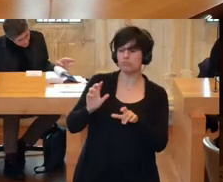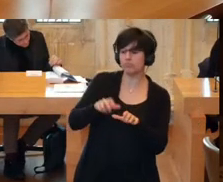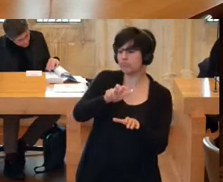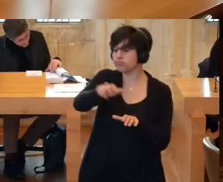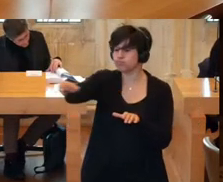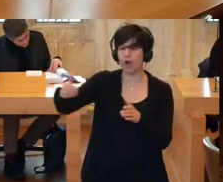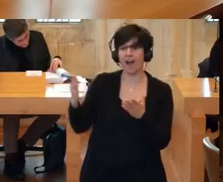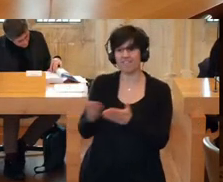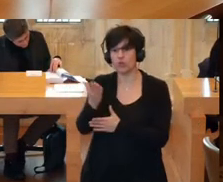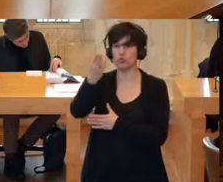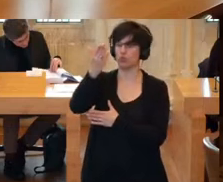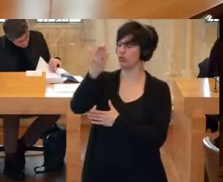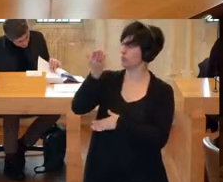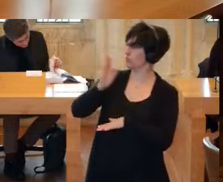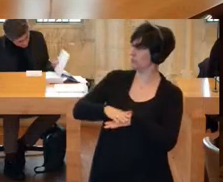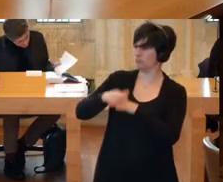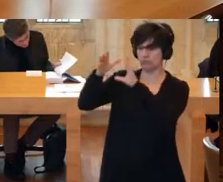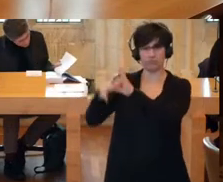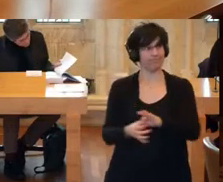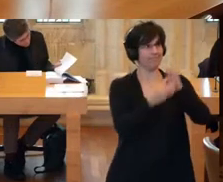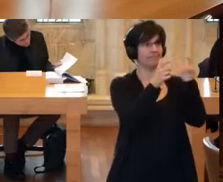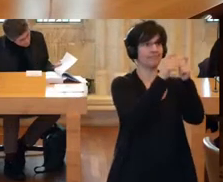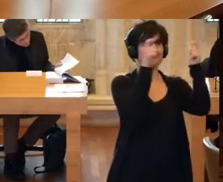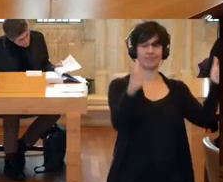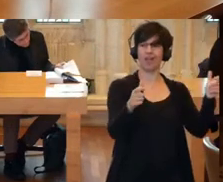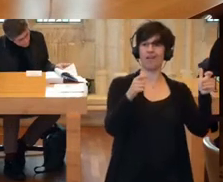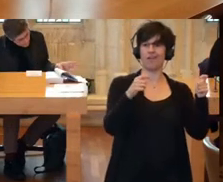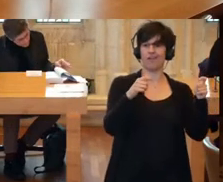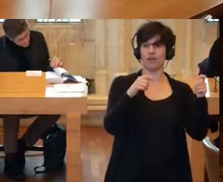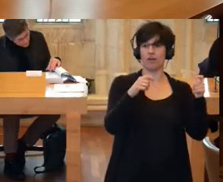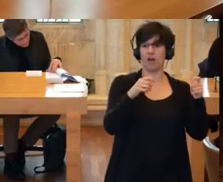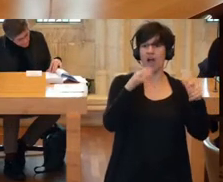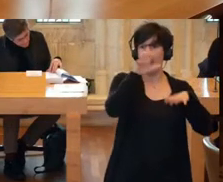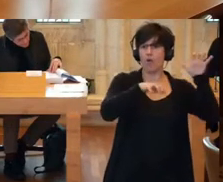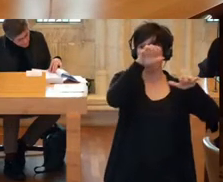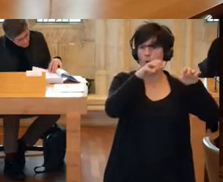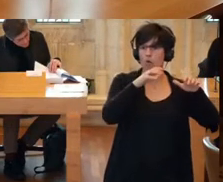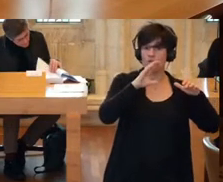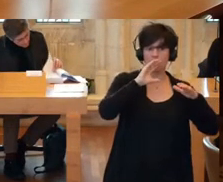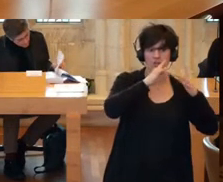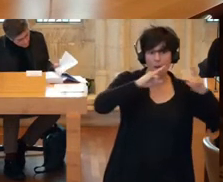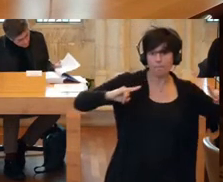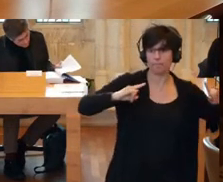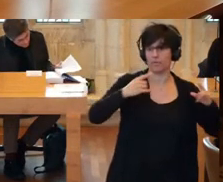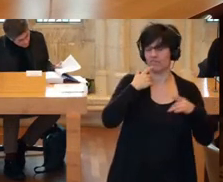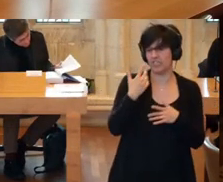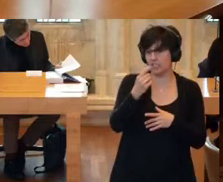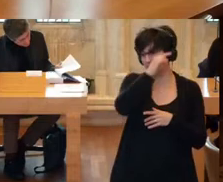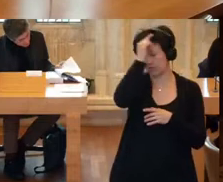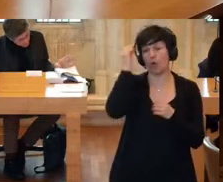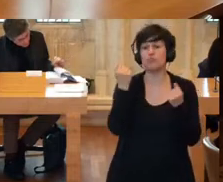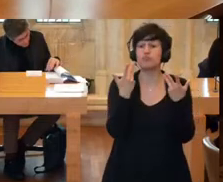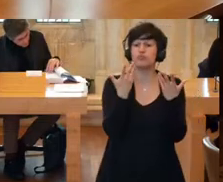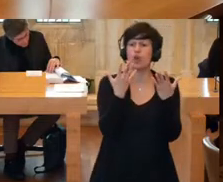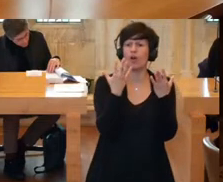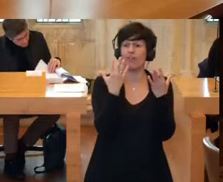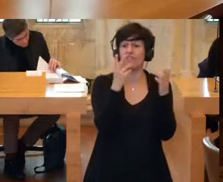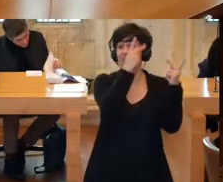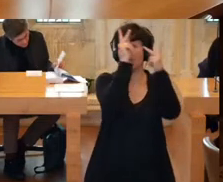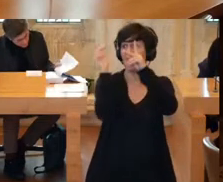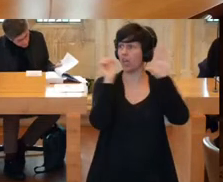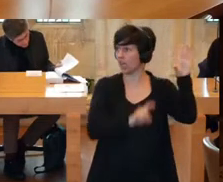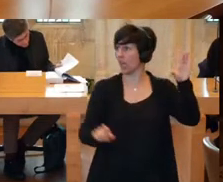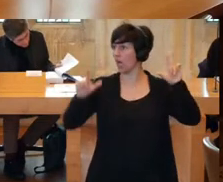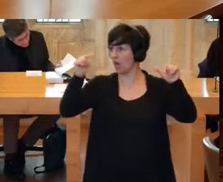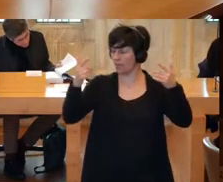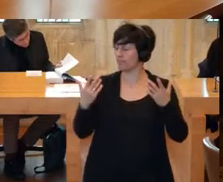Et vous avez confié celui-ci au groupe AcroCamp qui gère des équipements dans 10 autres villes. Là où il y avait auparavant une activité accessible à tout le